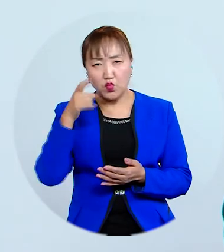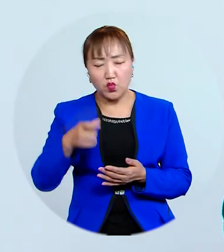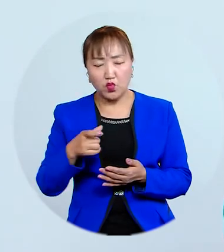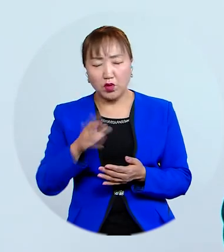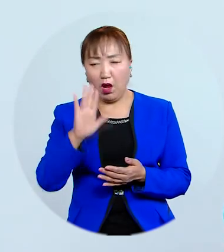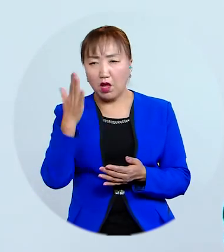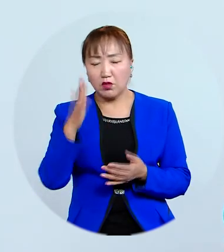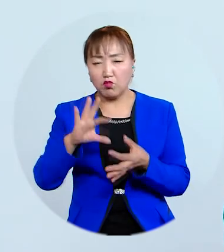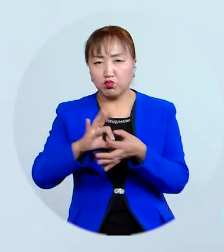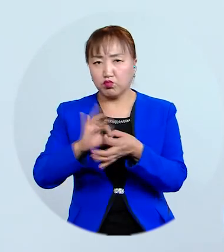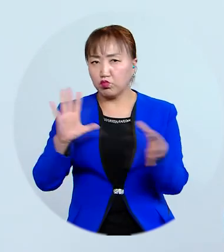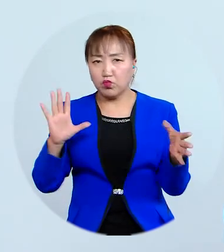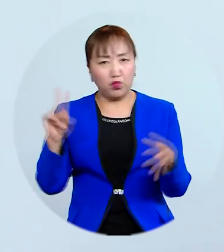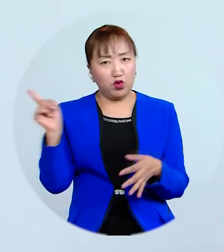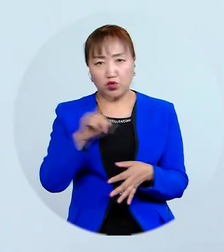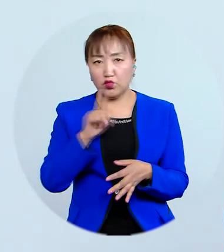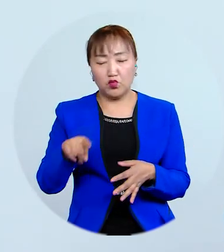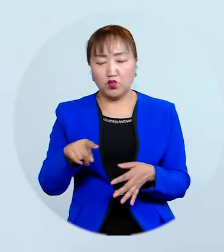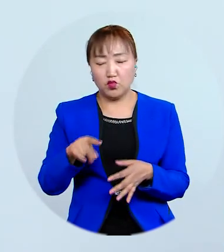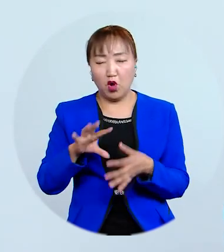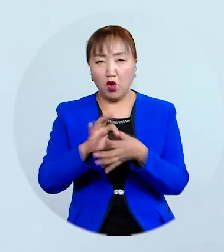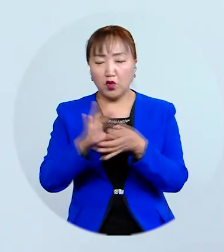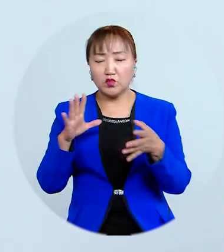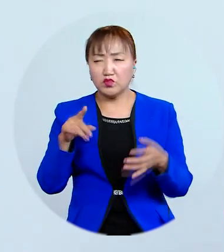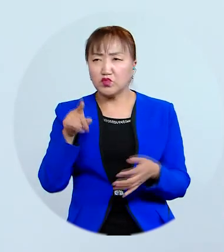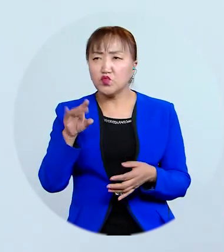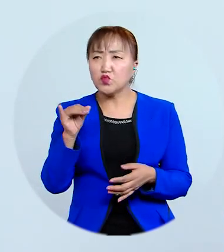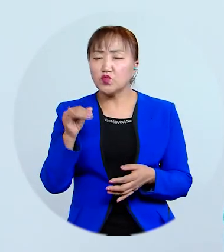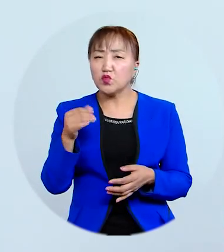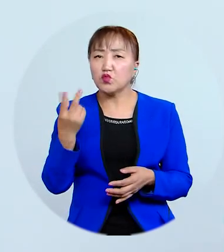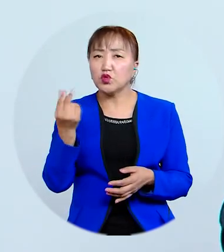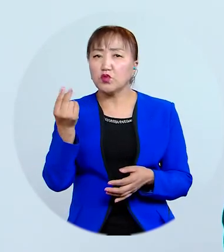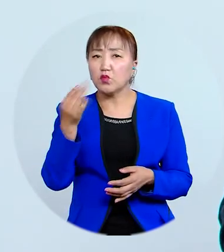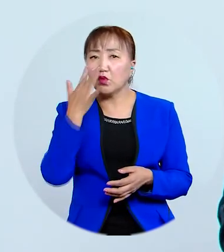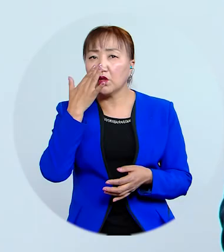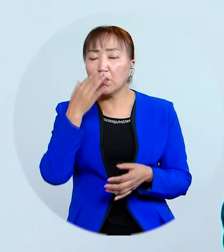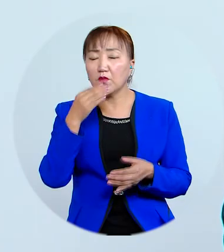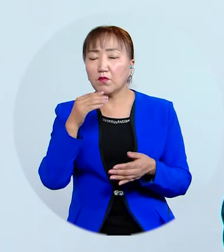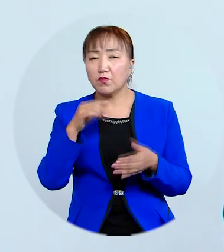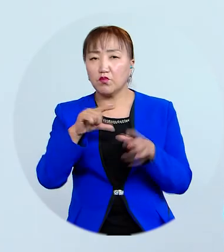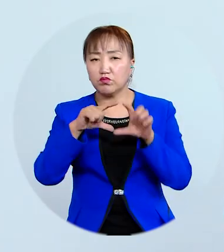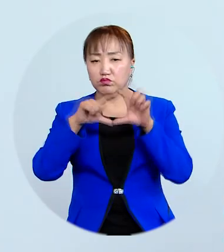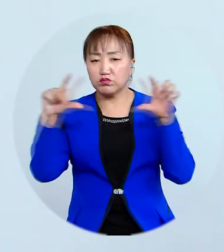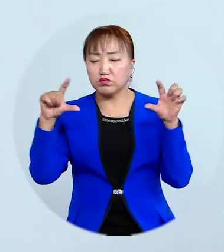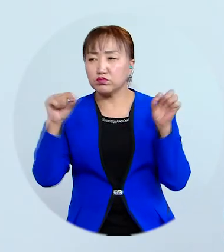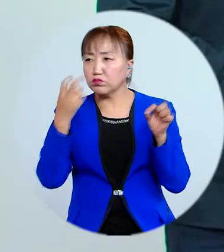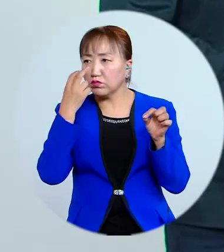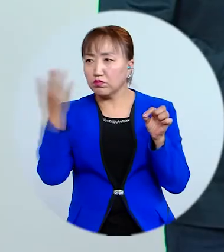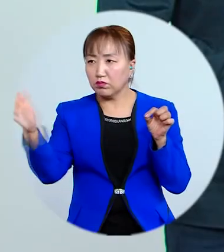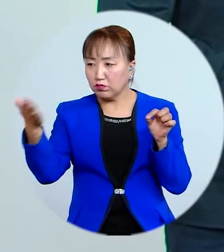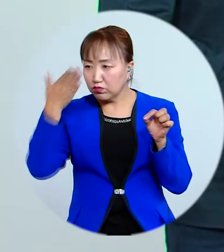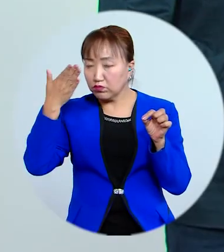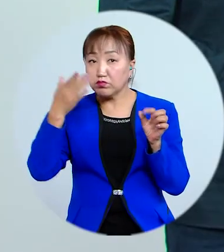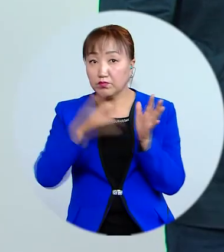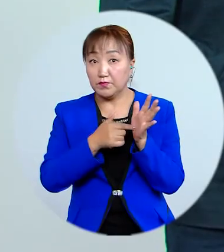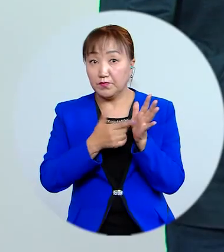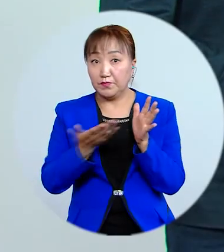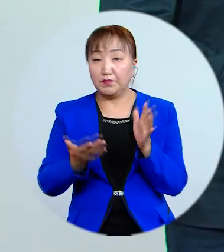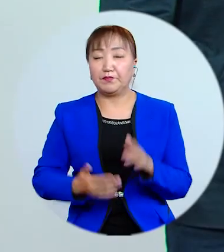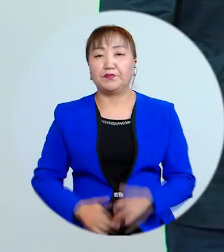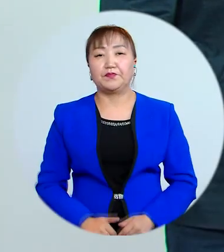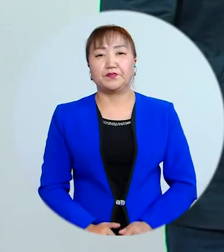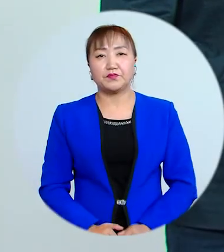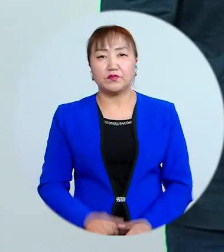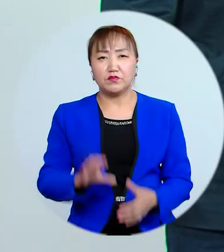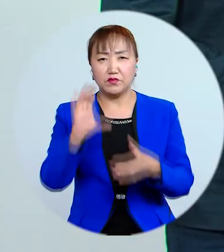нь вэ хэрвээ тайлах юм бол одоо ямар хүн учиртай гэдэг нь баримт бичгийн лавлж шалгахчих нь чухал байна. За санхүүгийн луйврын ийм